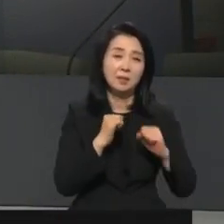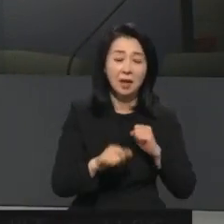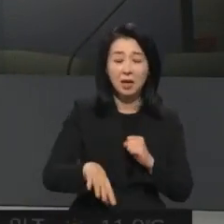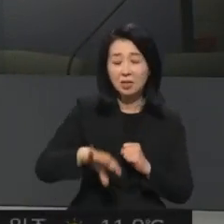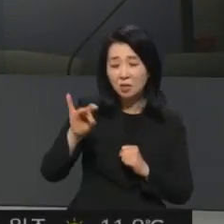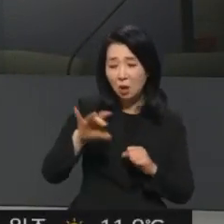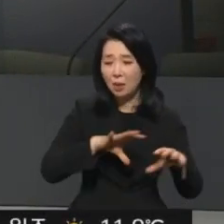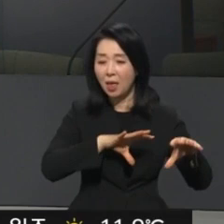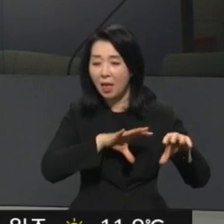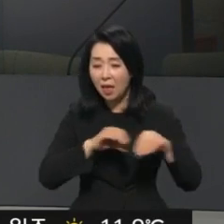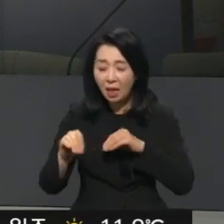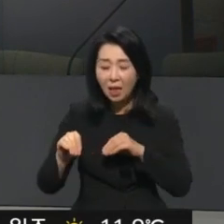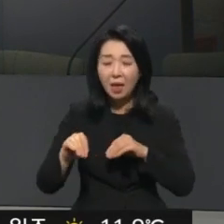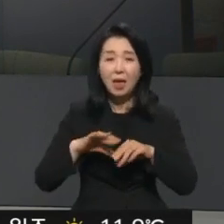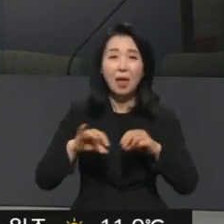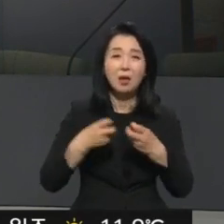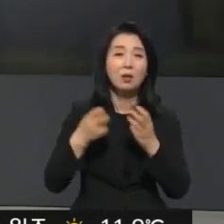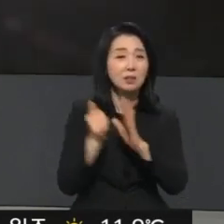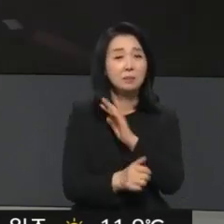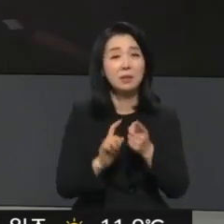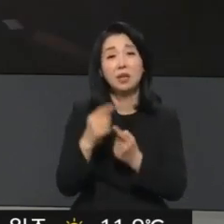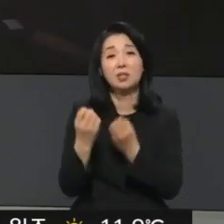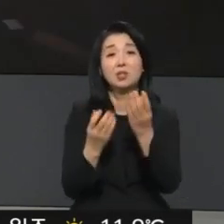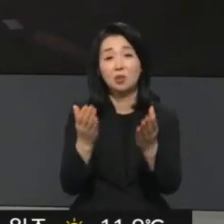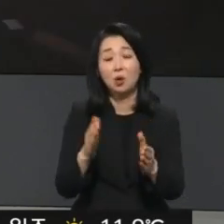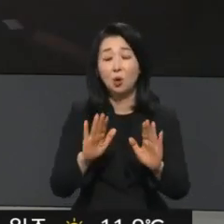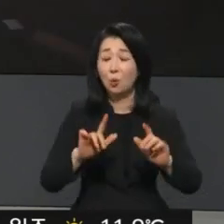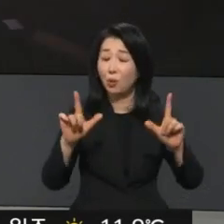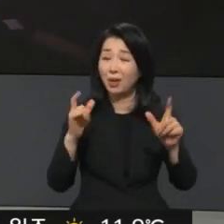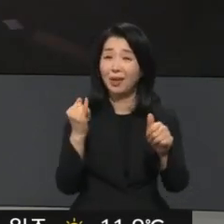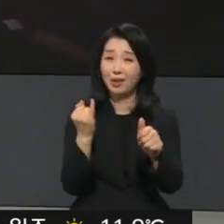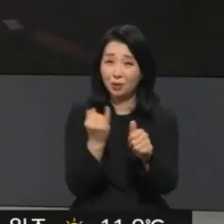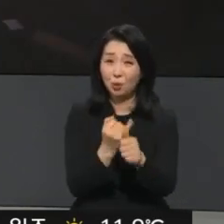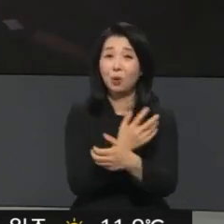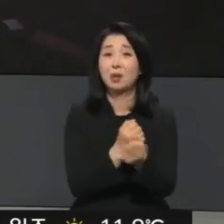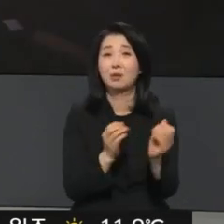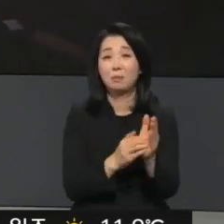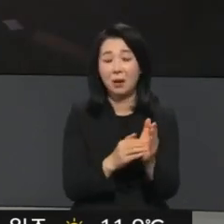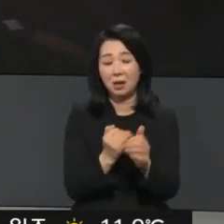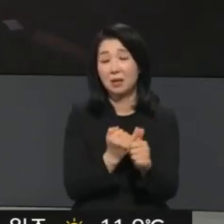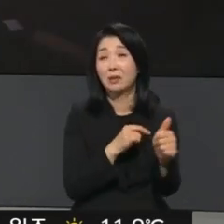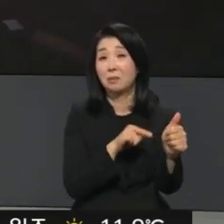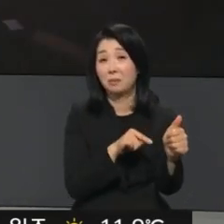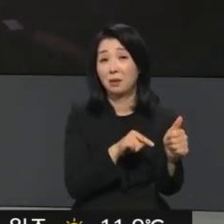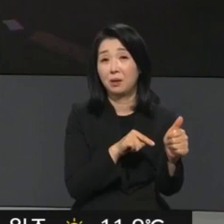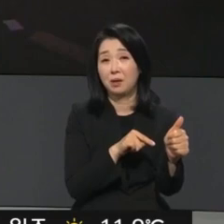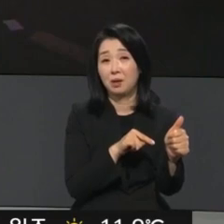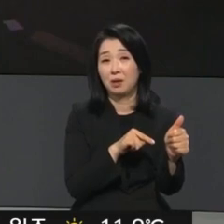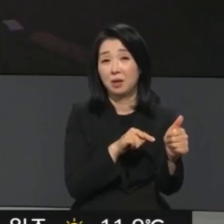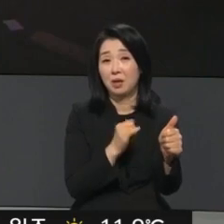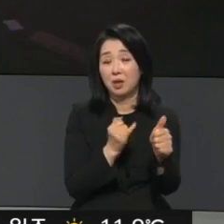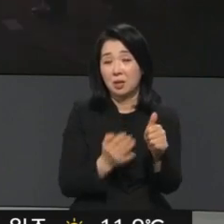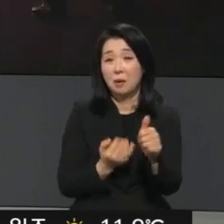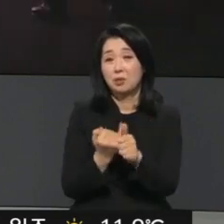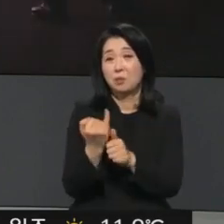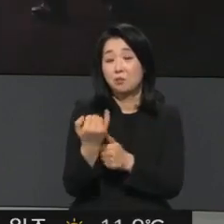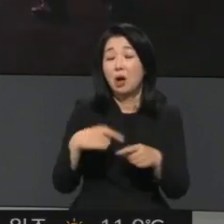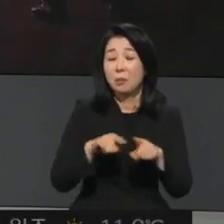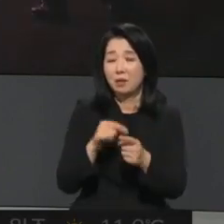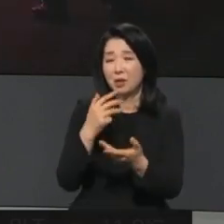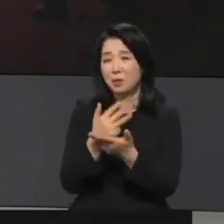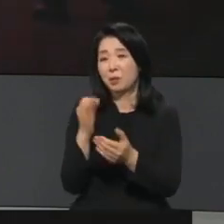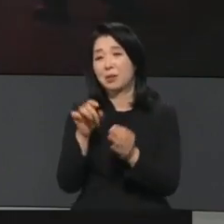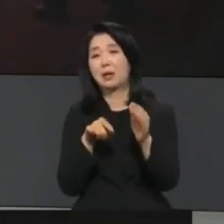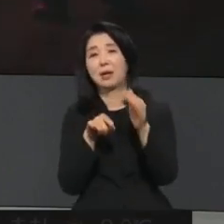대응의 실패를 생생하게 증언했습니다 올해 결혼을 앞둔 예비 신랑이었던 생존자는 예비신부와 함께 이태원에